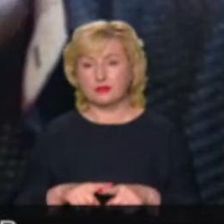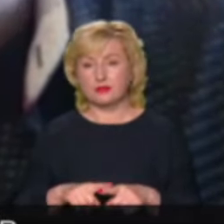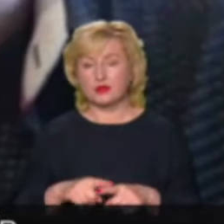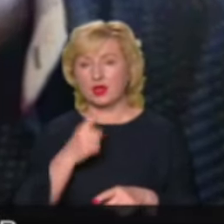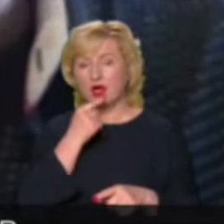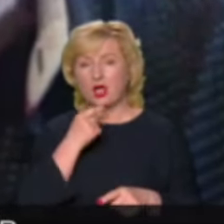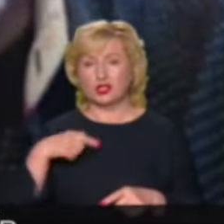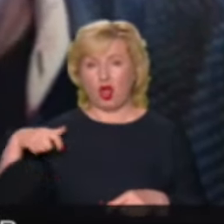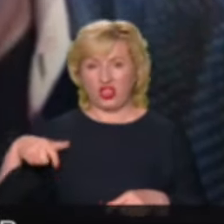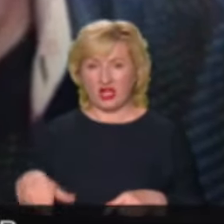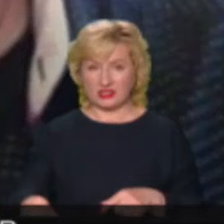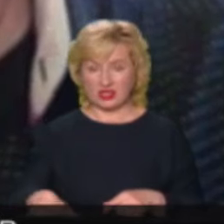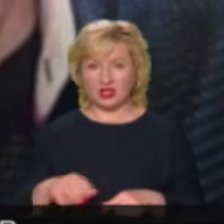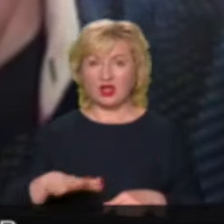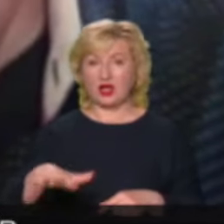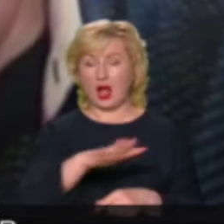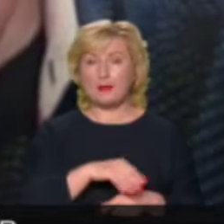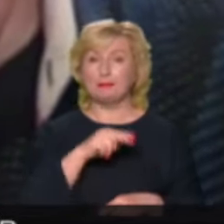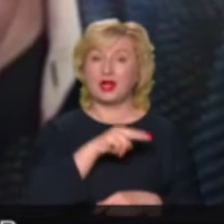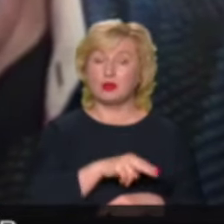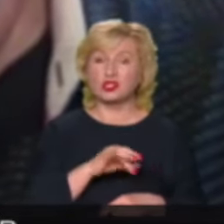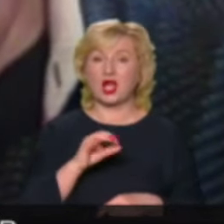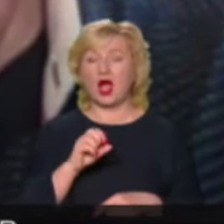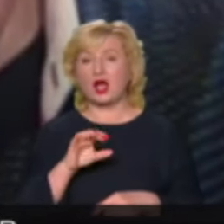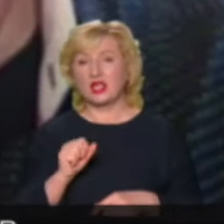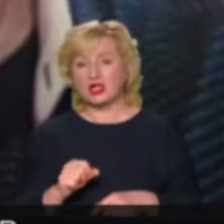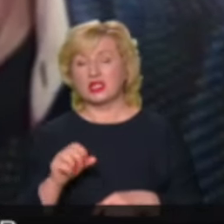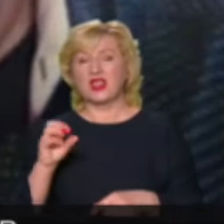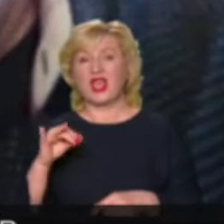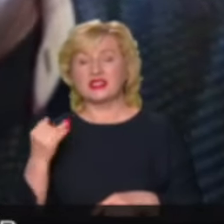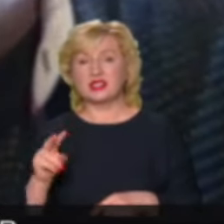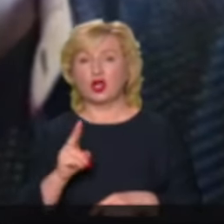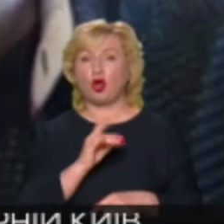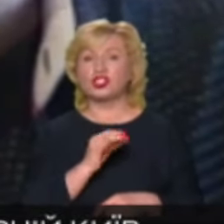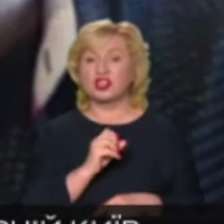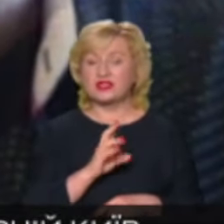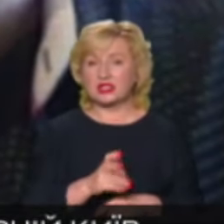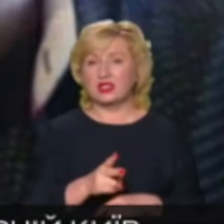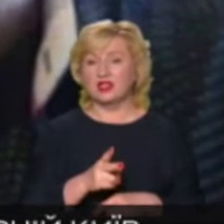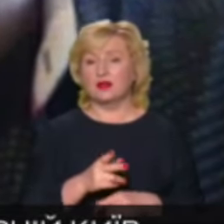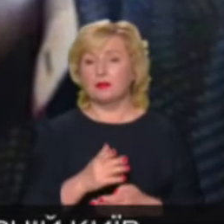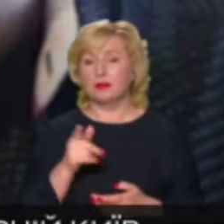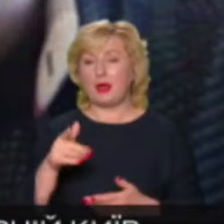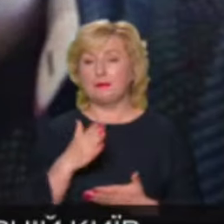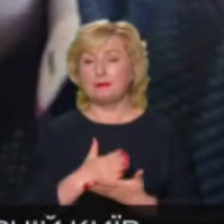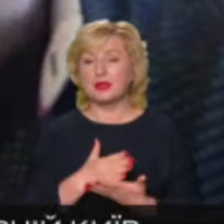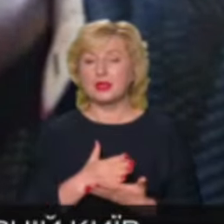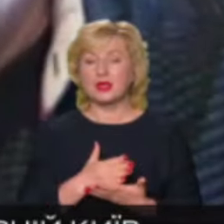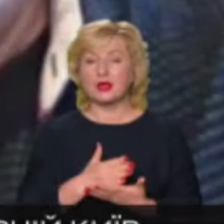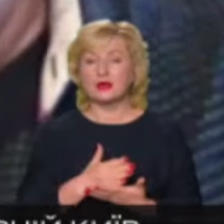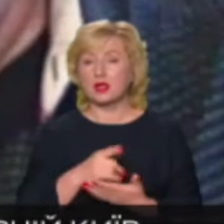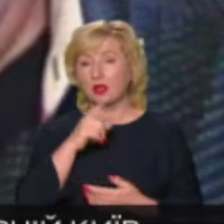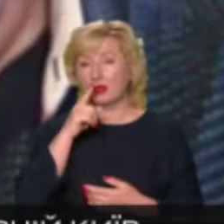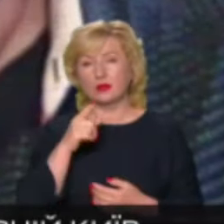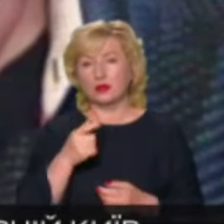Краснодарський край, там є Приморськ-Ахтарськ, там є Єськ, там є оцей Кущевськ, там є не так далеко,